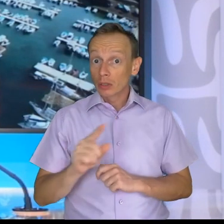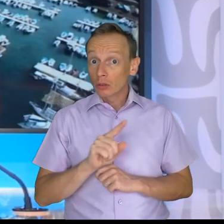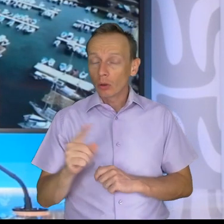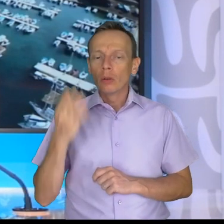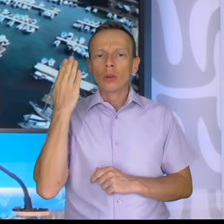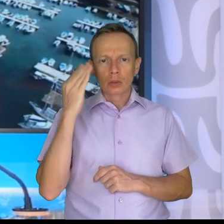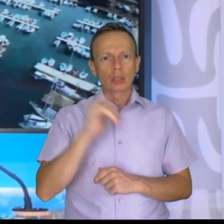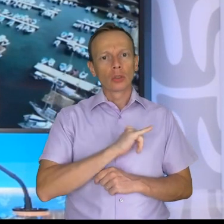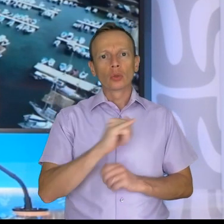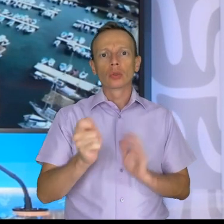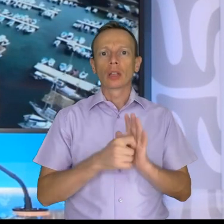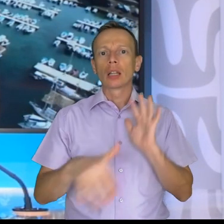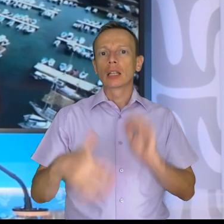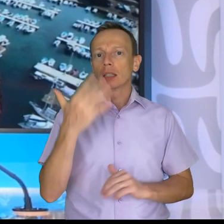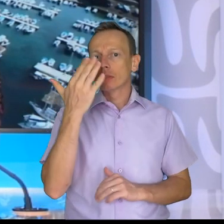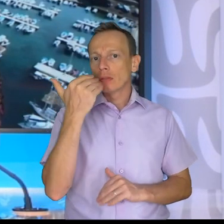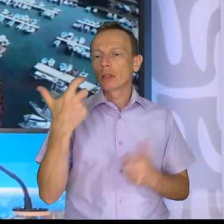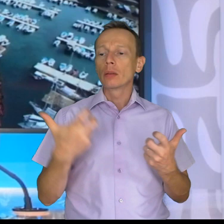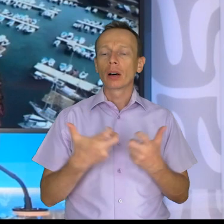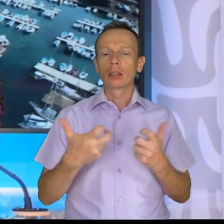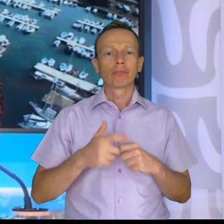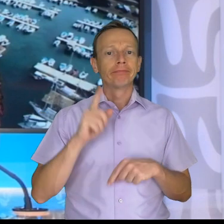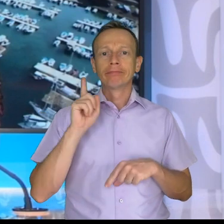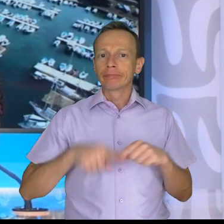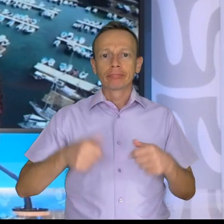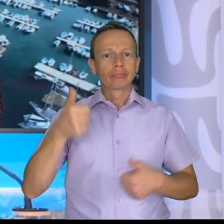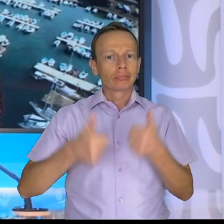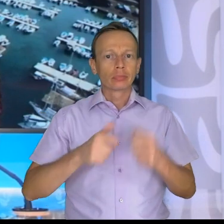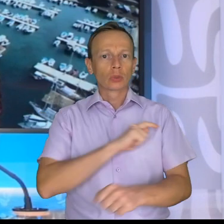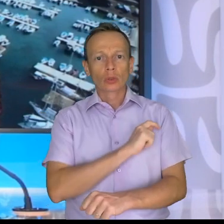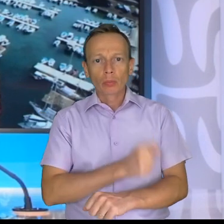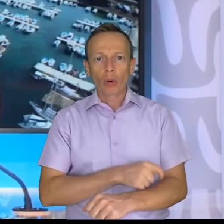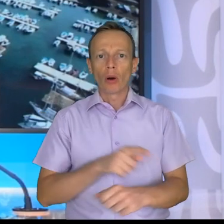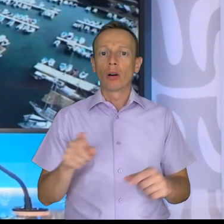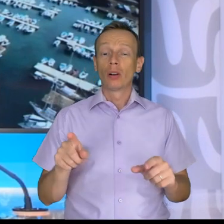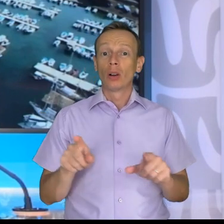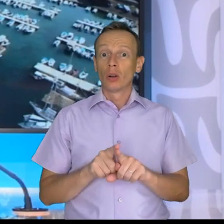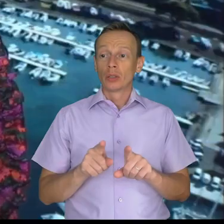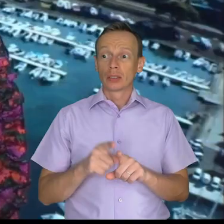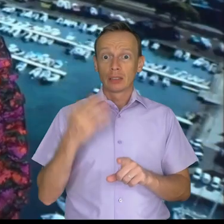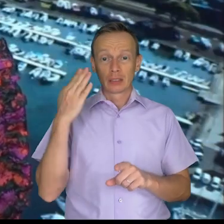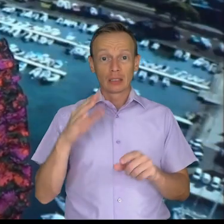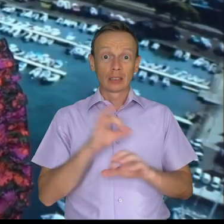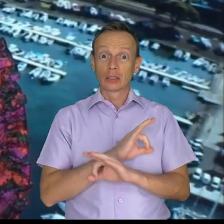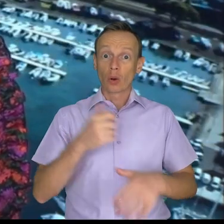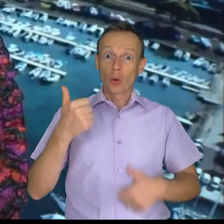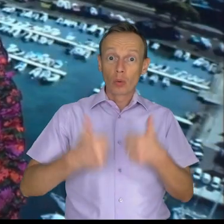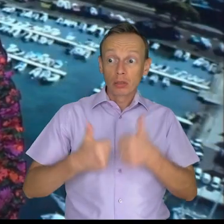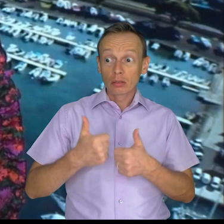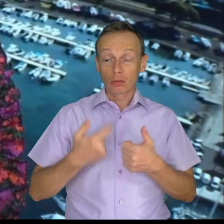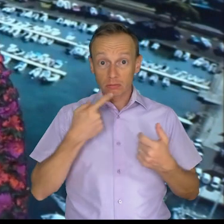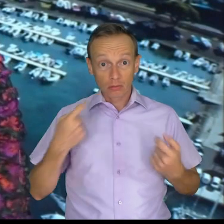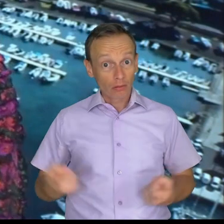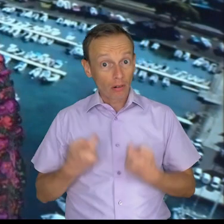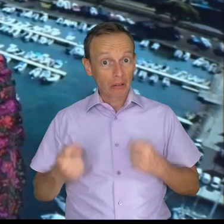elles sont en vigueur jusqu'au 15 février. Parmi elles, l'interdiction totale de compétition sportive. Et sans compétition, les